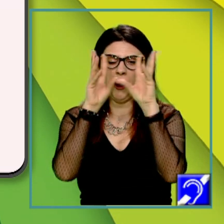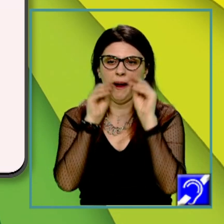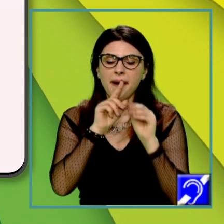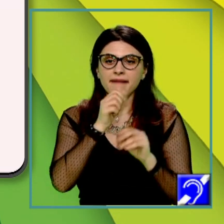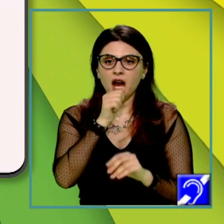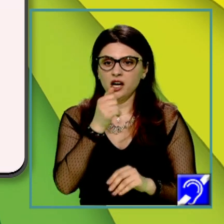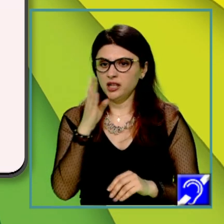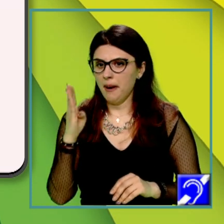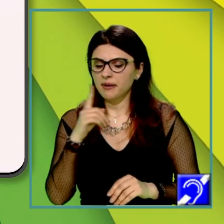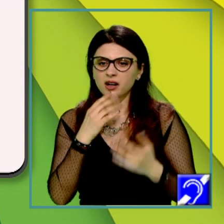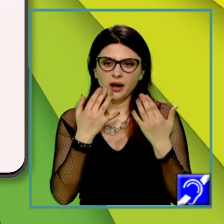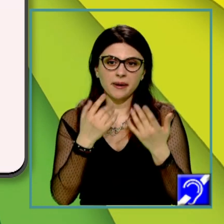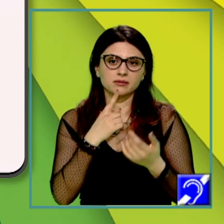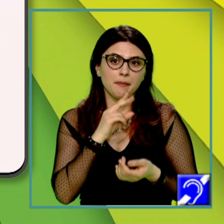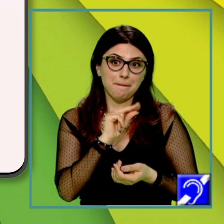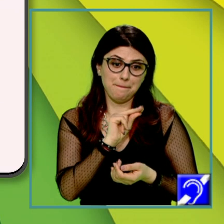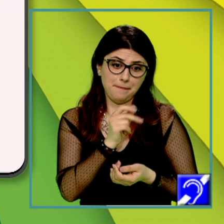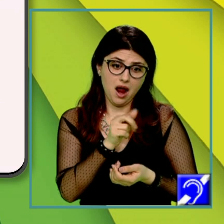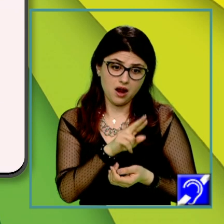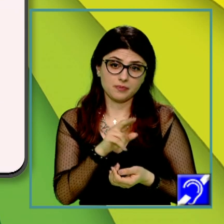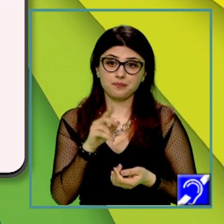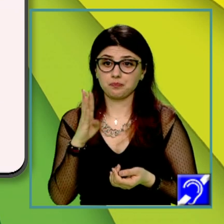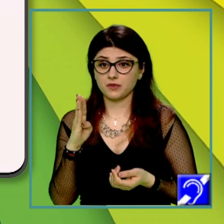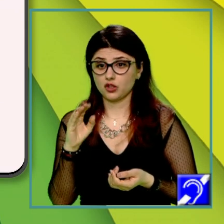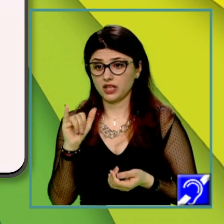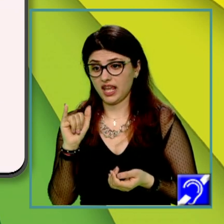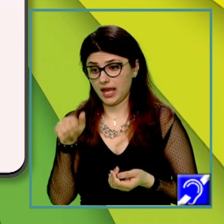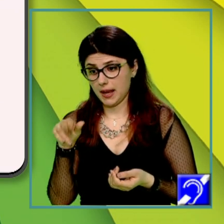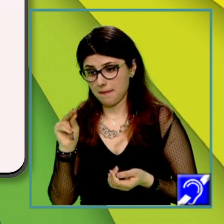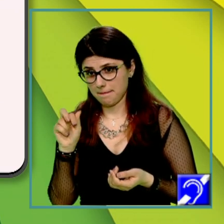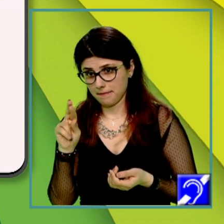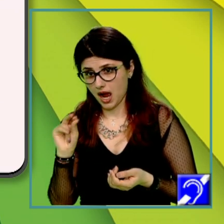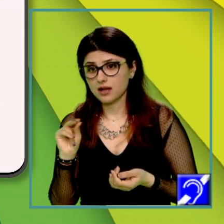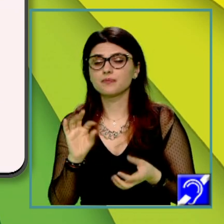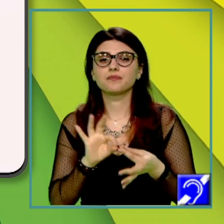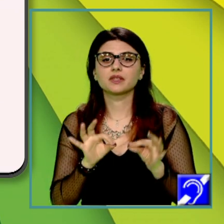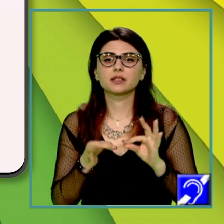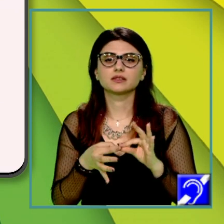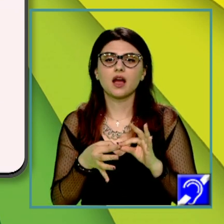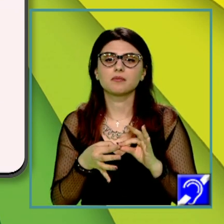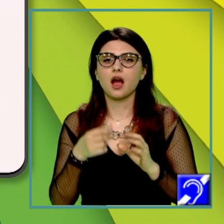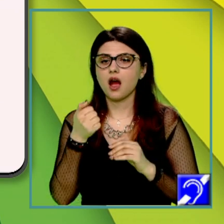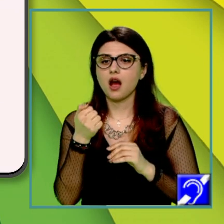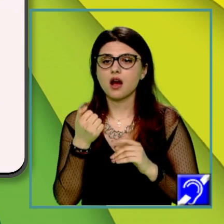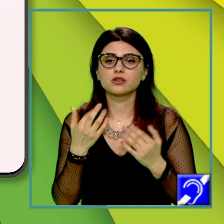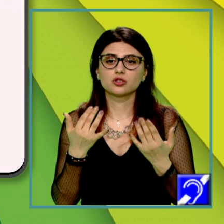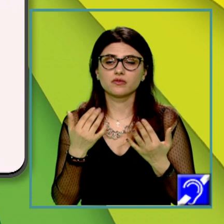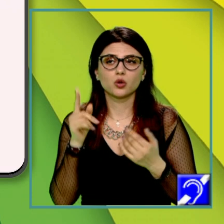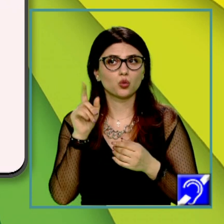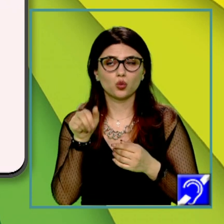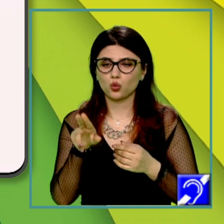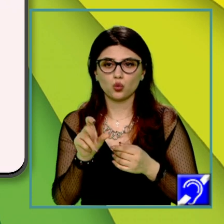și b este număr par iar d este cifră impară rezultă ca este cifră pară nenulă